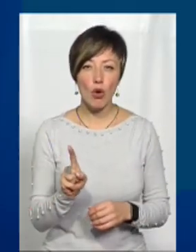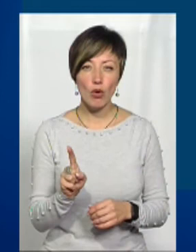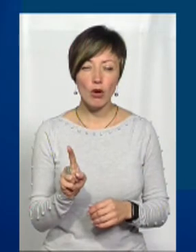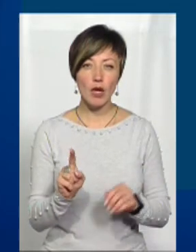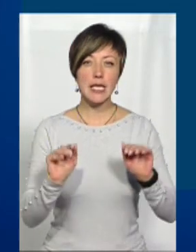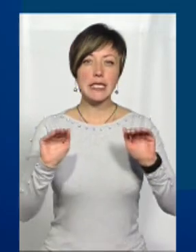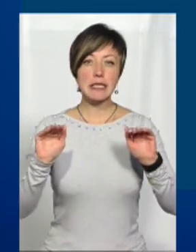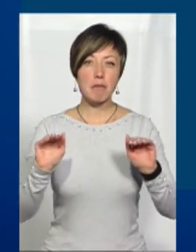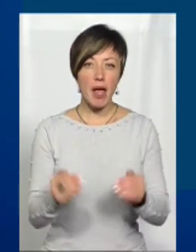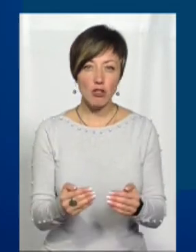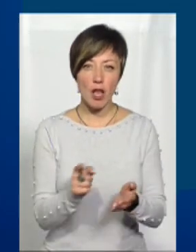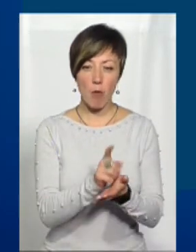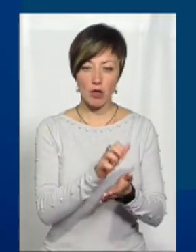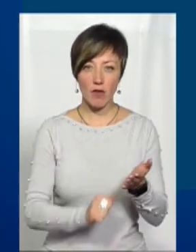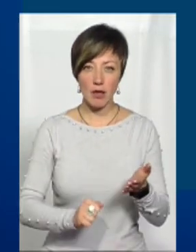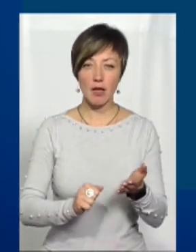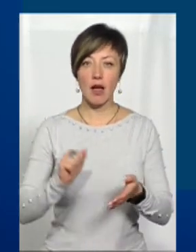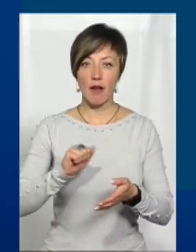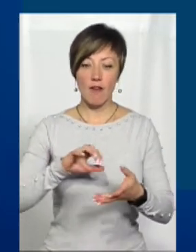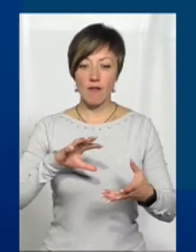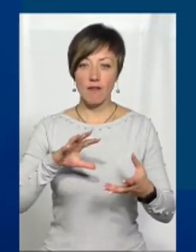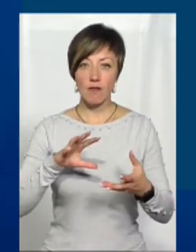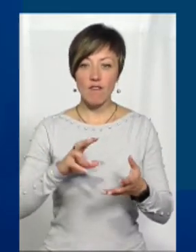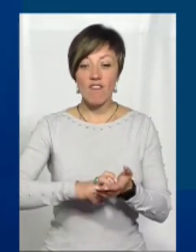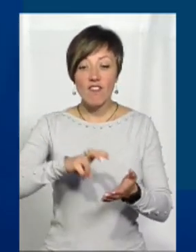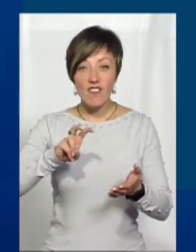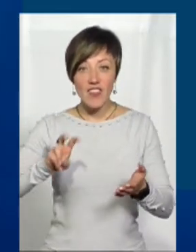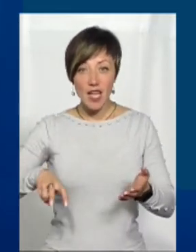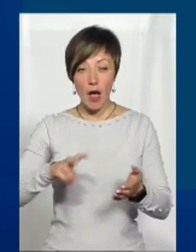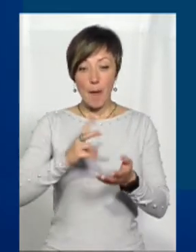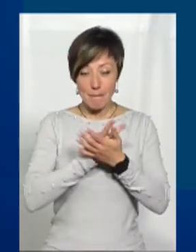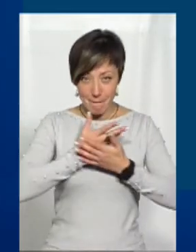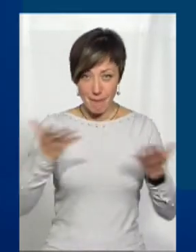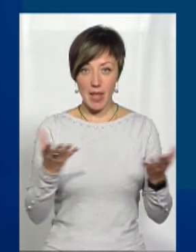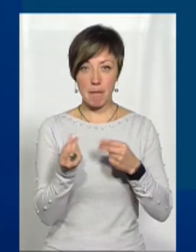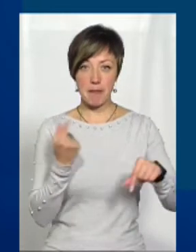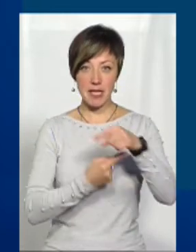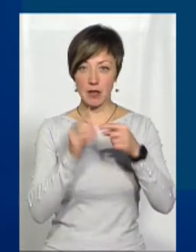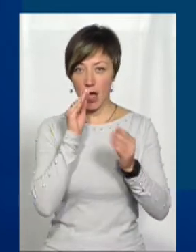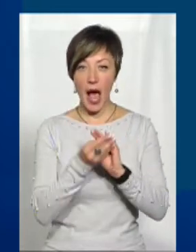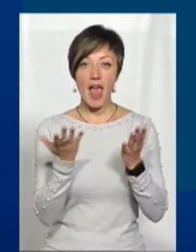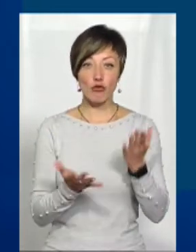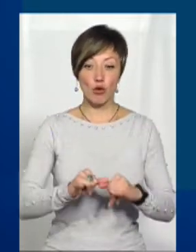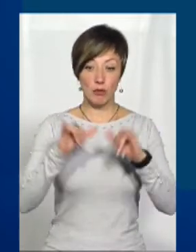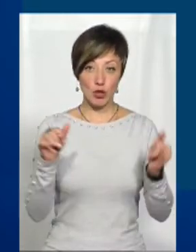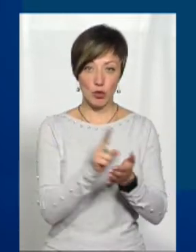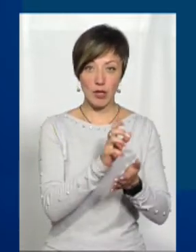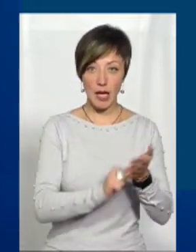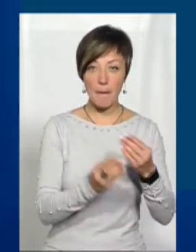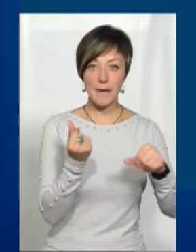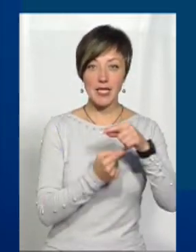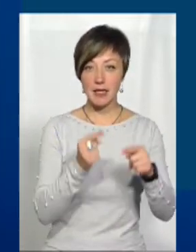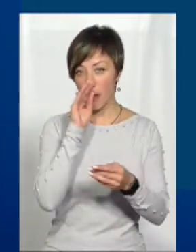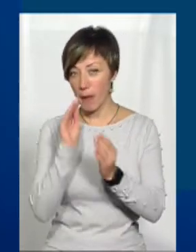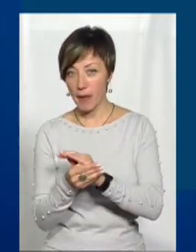зменшення оподаткування веде до виходу бізнесу з тіні. Збільшення оподаткування веде до того, що бізнес тікає